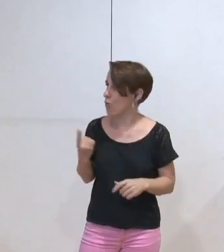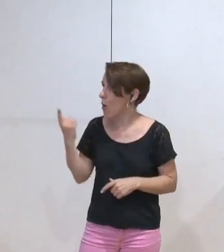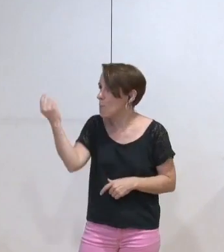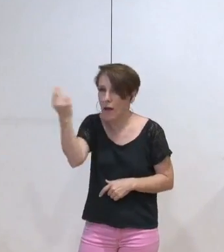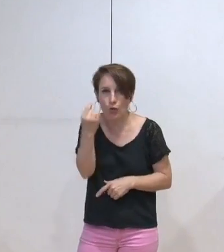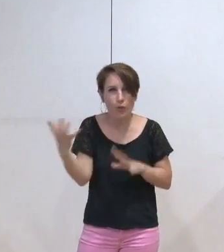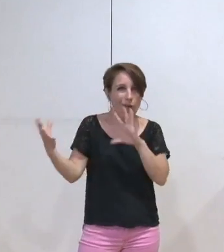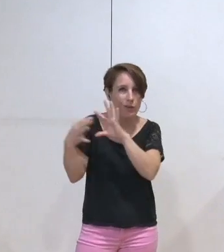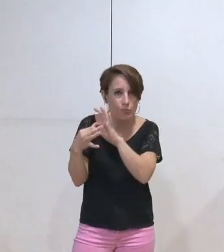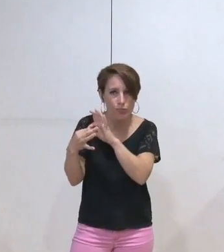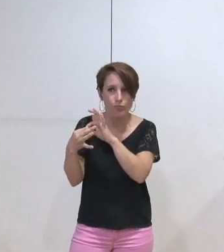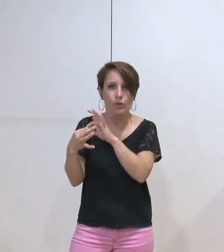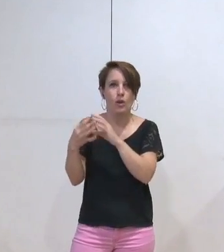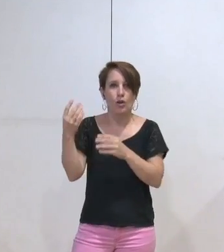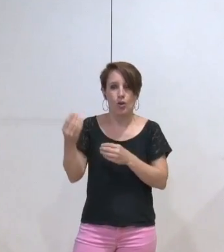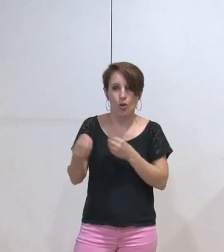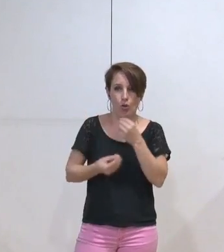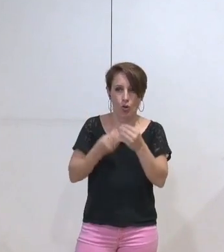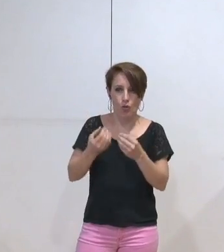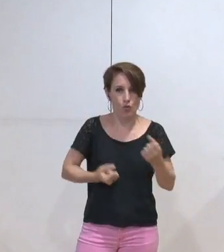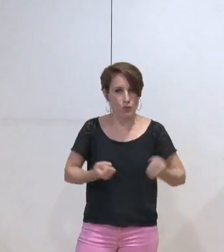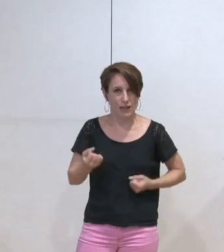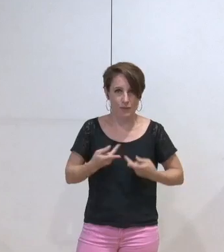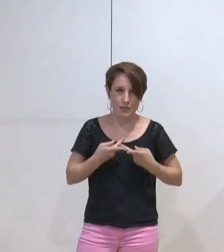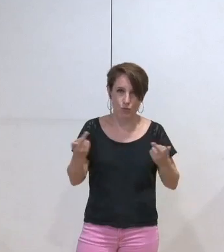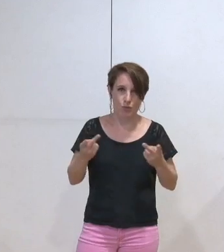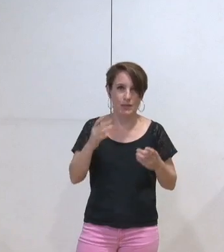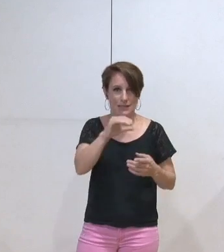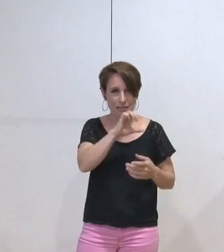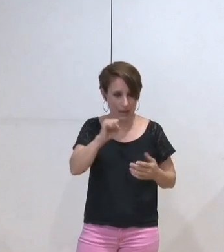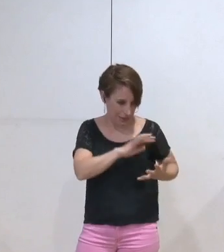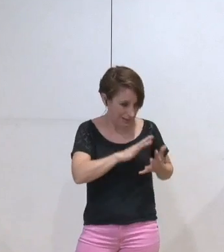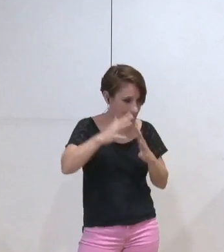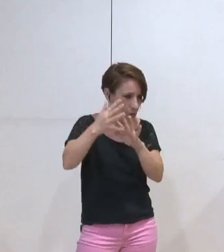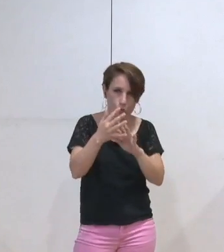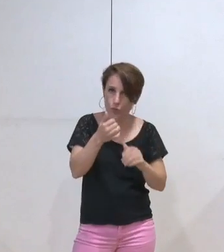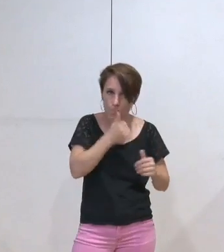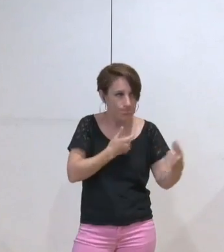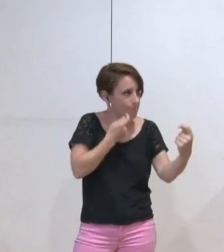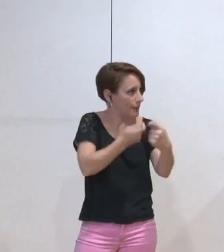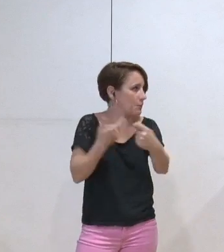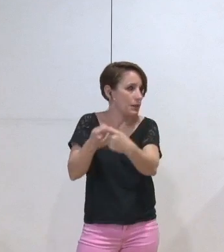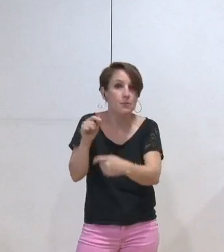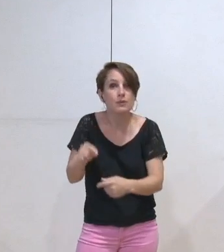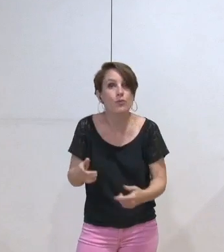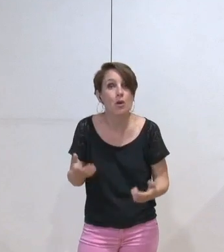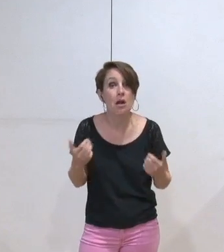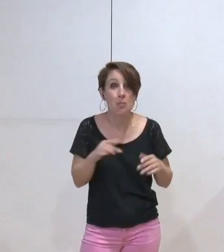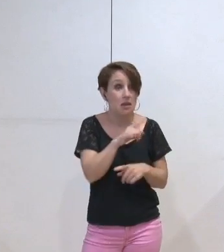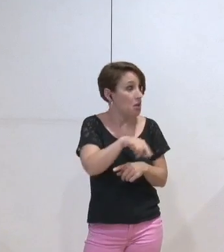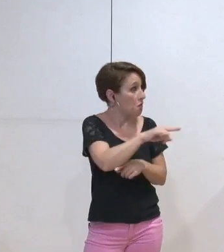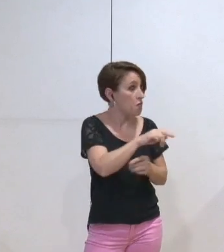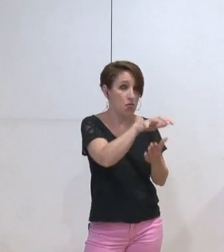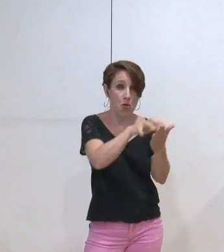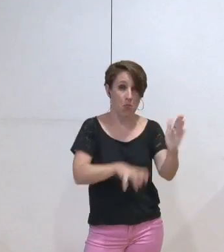par des évolutions de périmètres du Service Public d'Action Sociale municipale tout cela ne figure pas dans ce que vous proposez